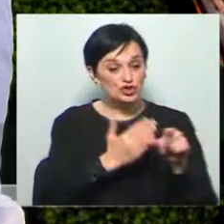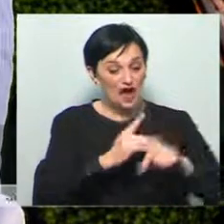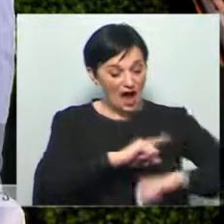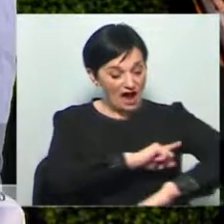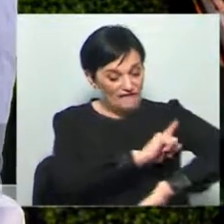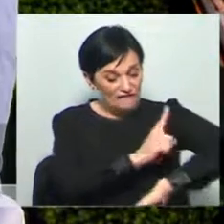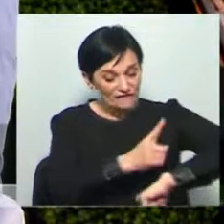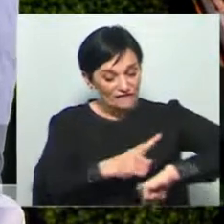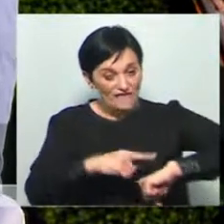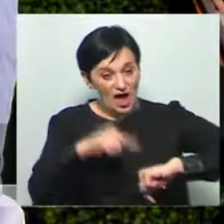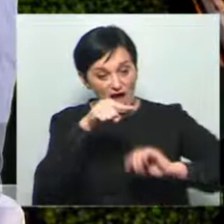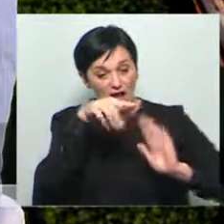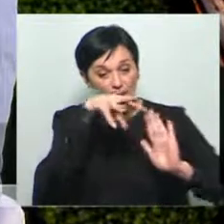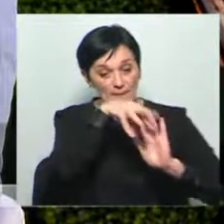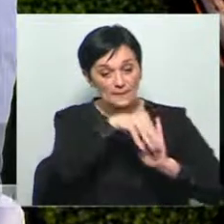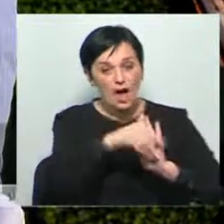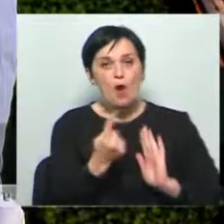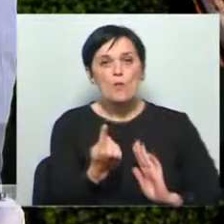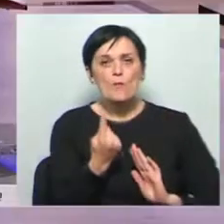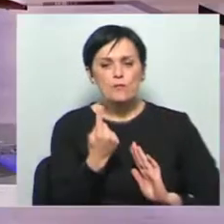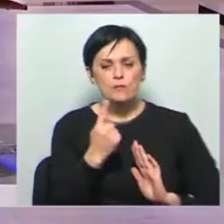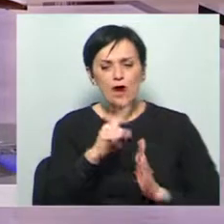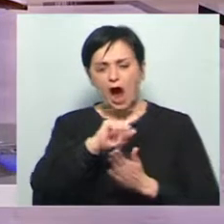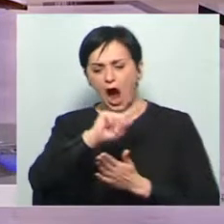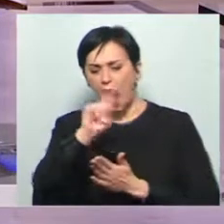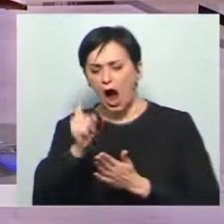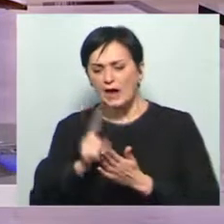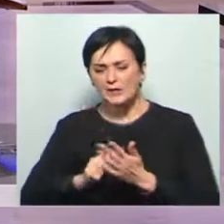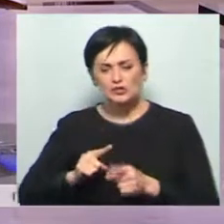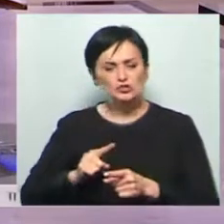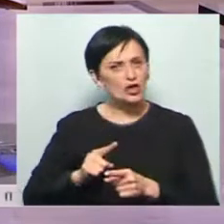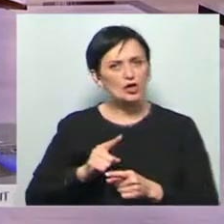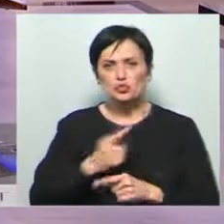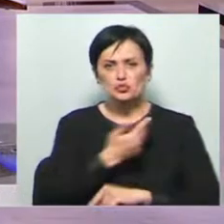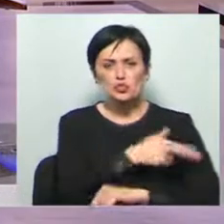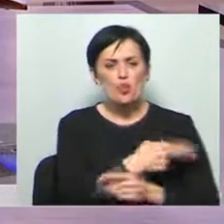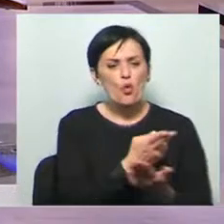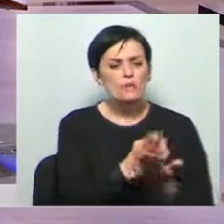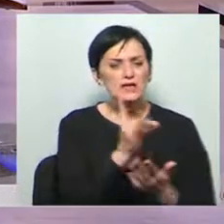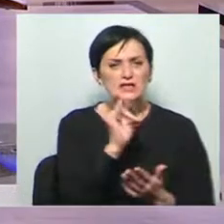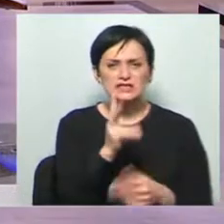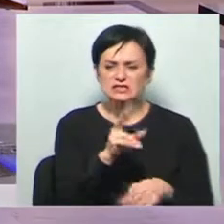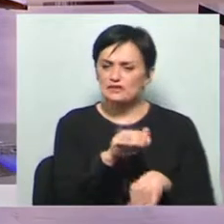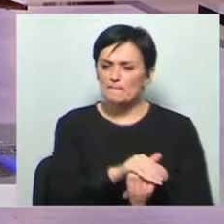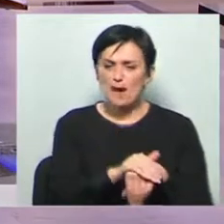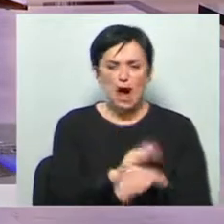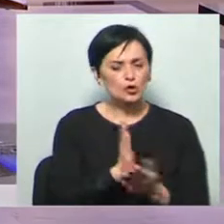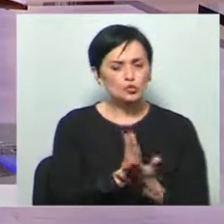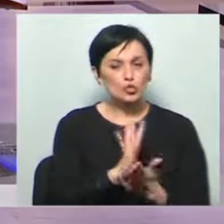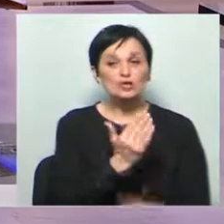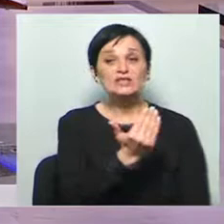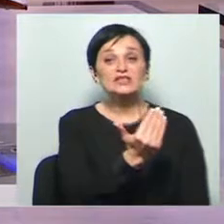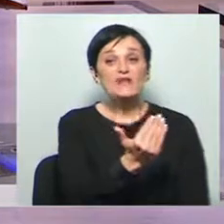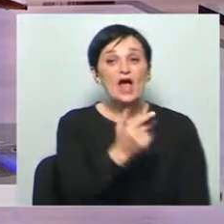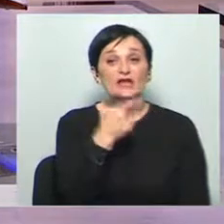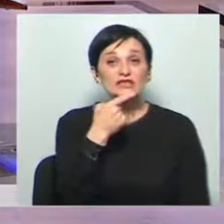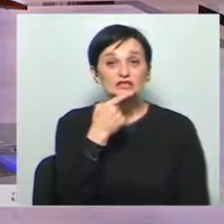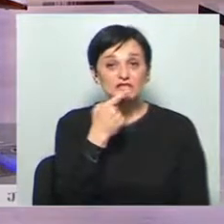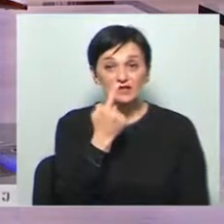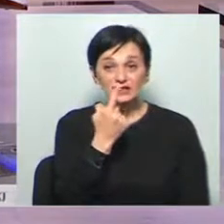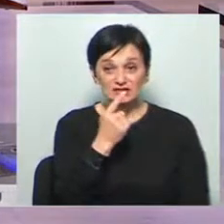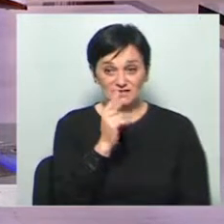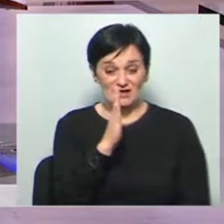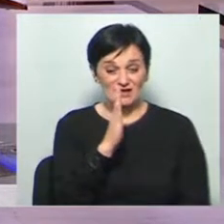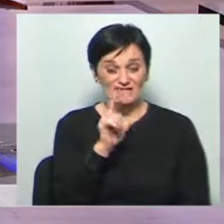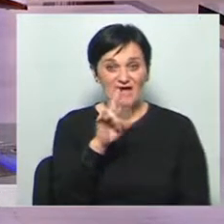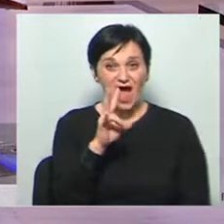ჩნდება თრომბი. არტერიული თრომბოზის შემთხვევაში ჰოსპიტალიზირება არ არის რისკ ფაქტორი. ანუ თქვენ ბრძანეთ, რომ ვენების